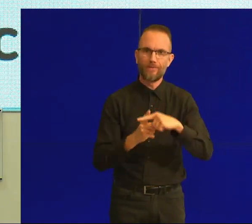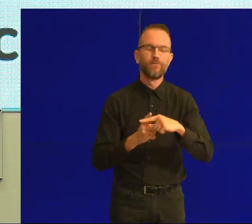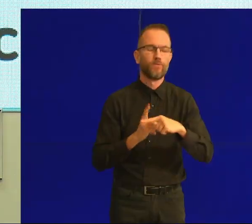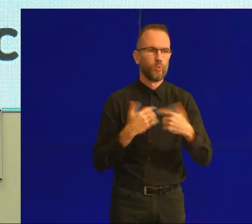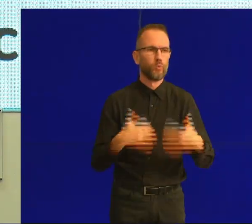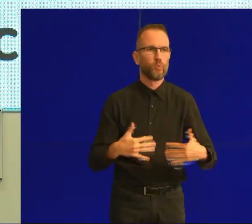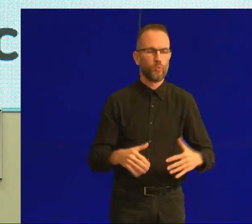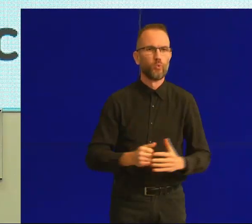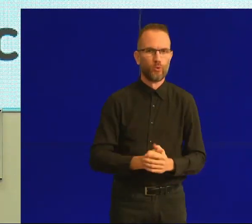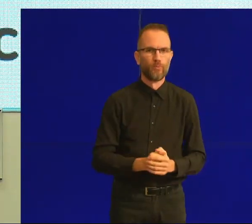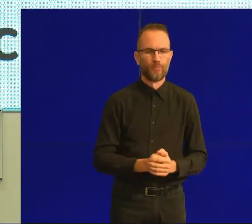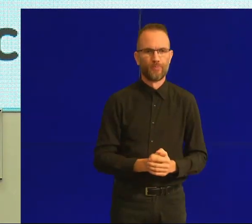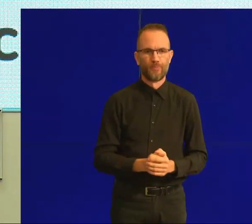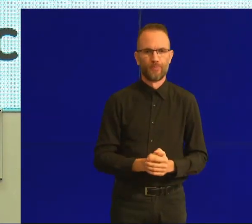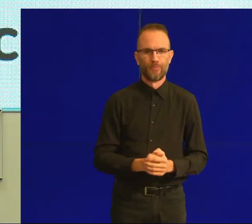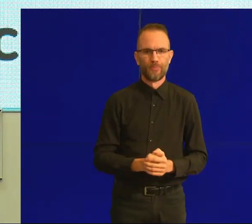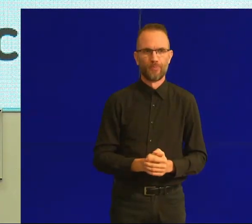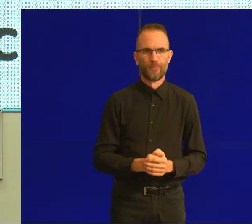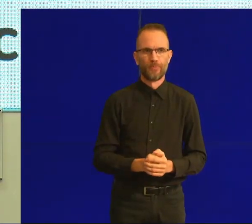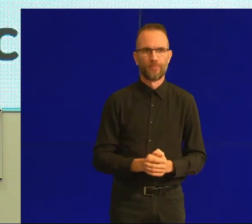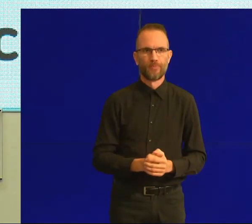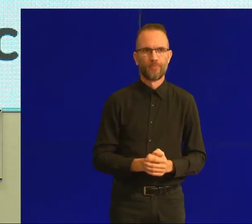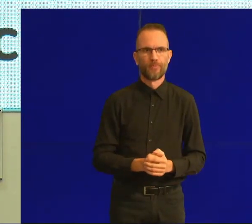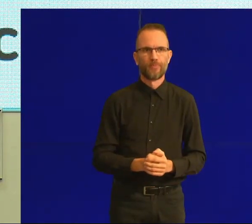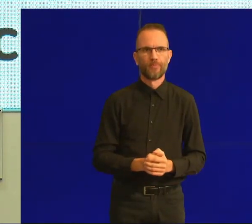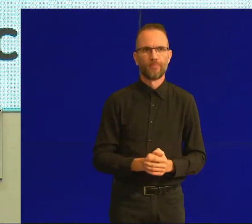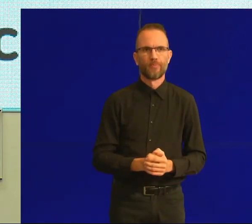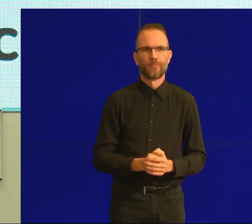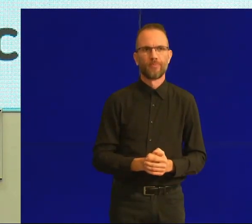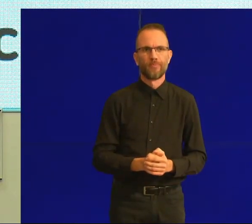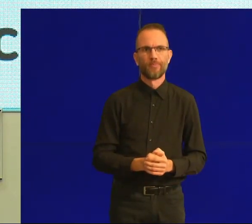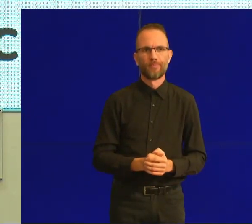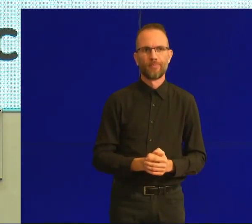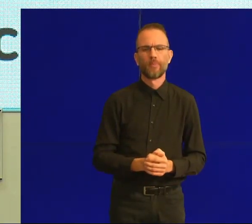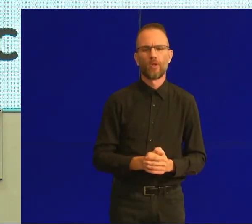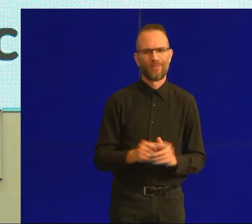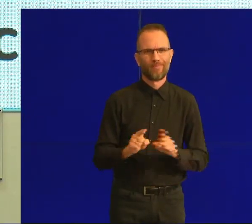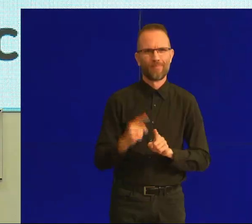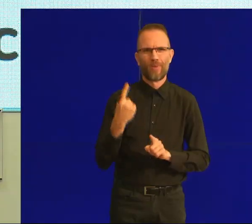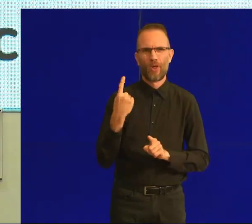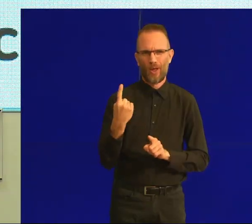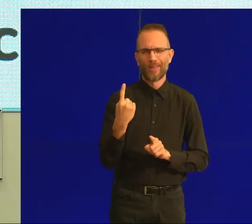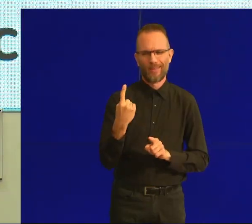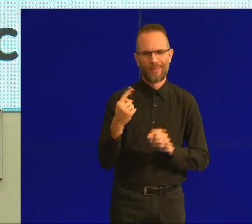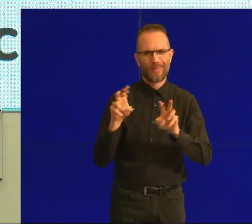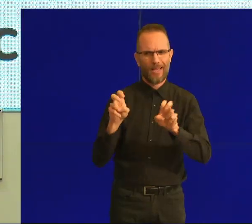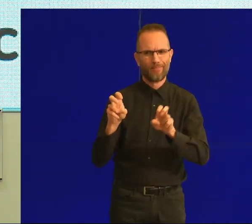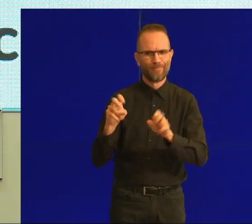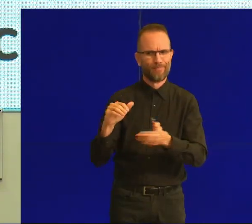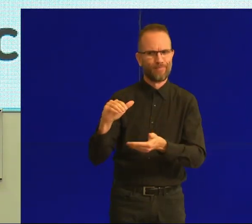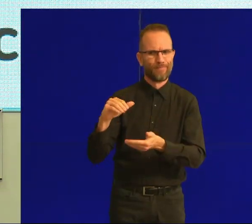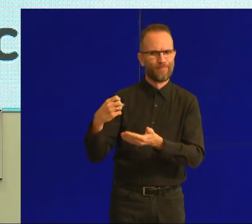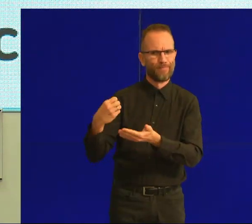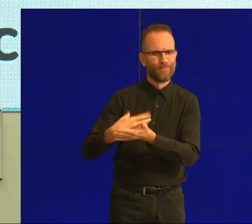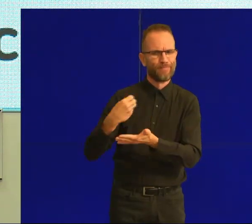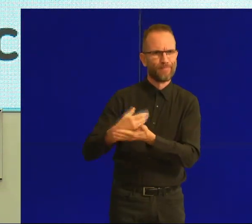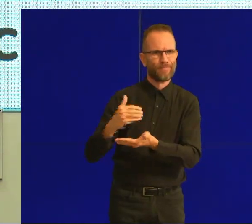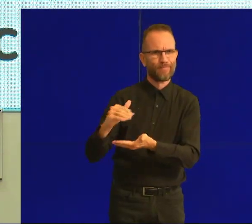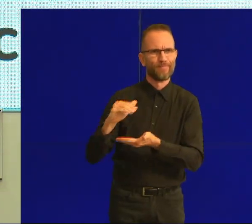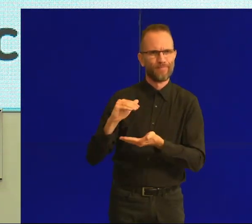un point qui nous a été rapporté par rapport à cette enquête qui est disponible c'est que près de 20% des personnes